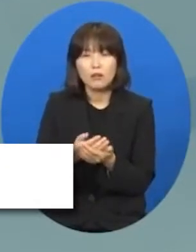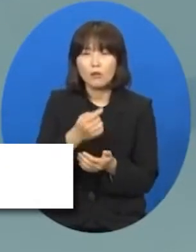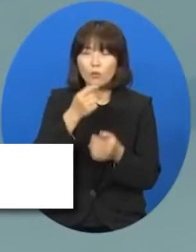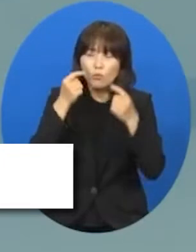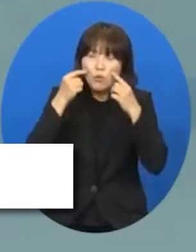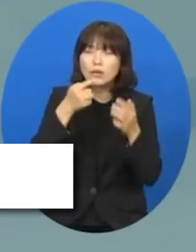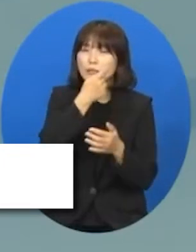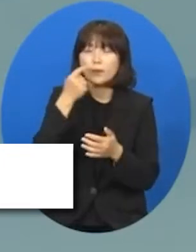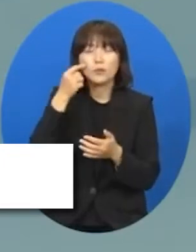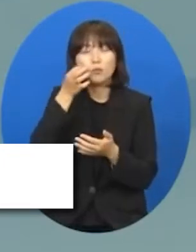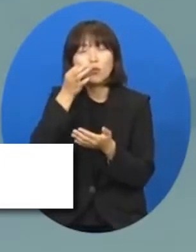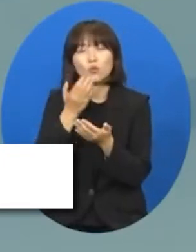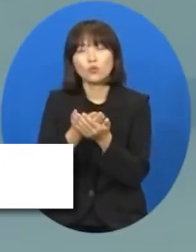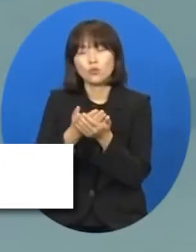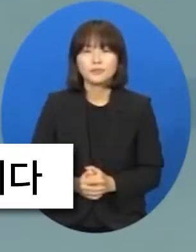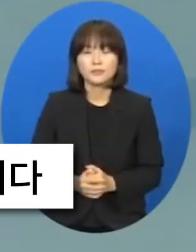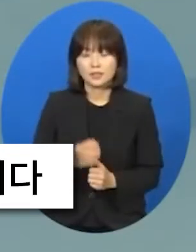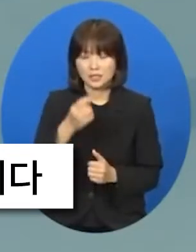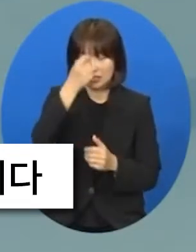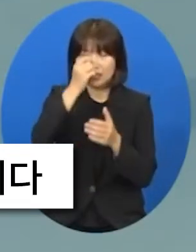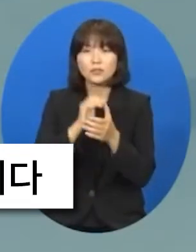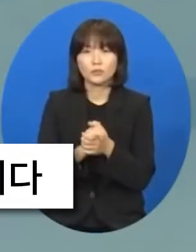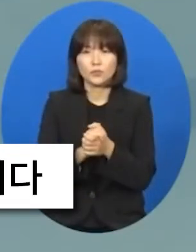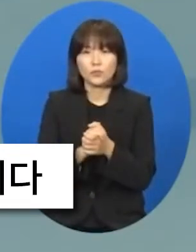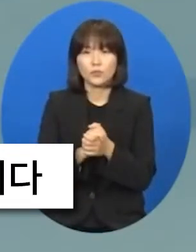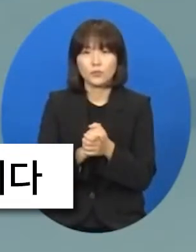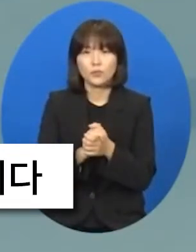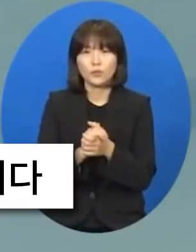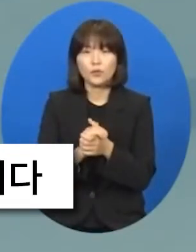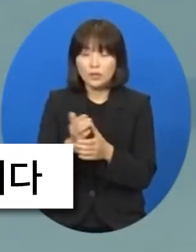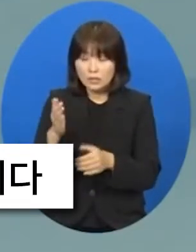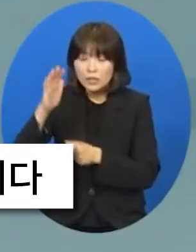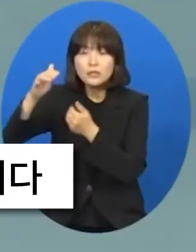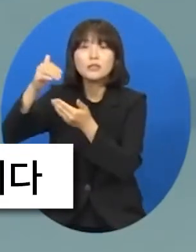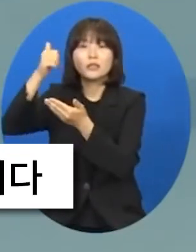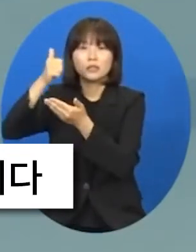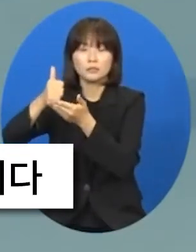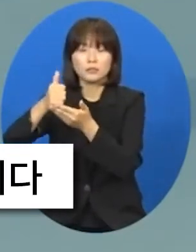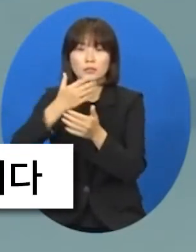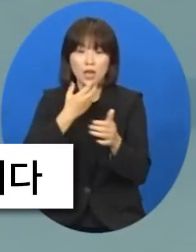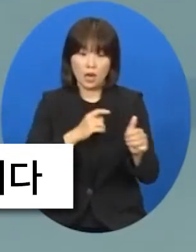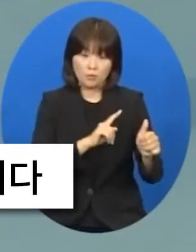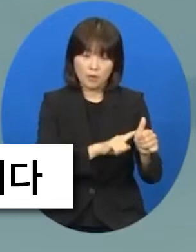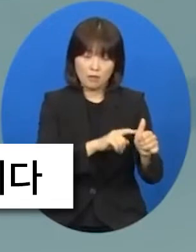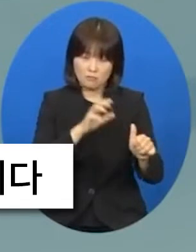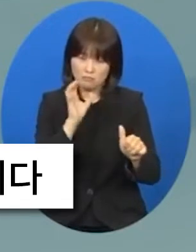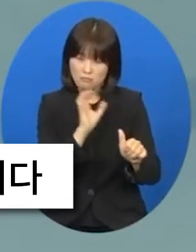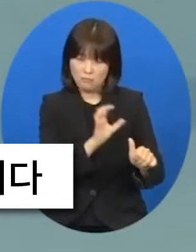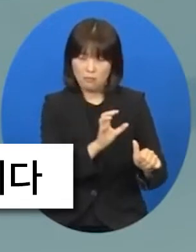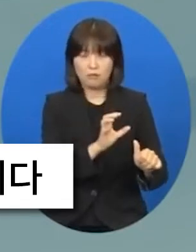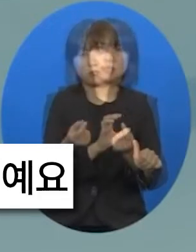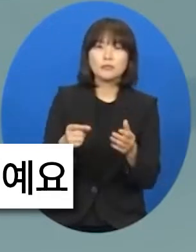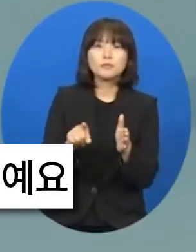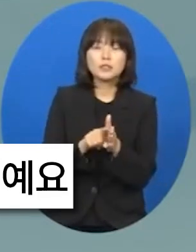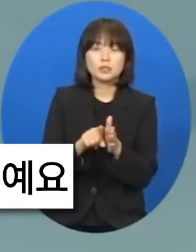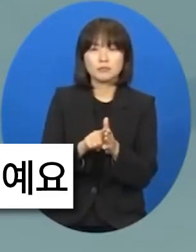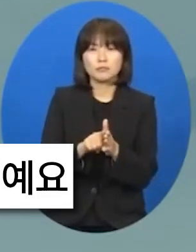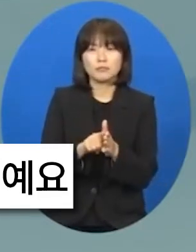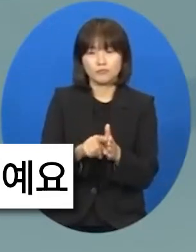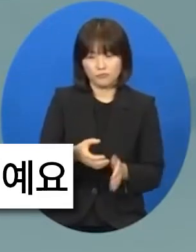증거를 보여달라고 요청을 하는 거예요 근데 하나님이 이런 아브라함을 책망하지 않으십니다